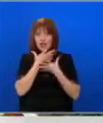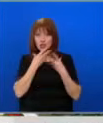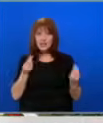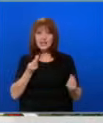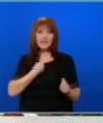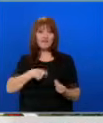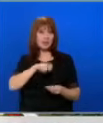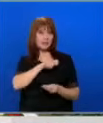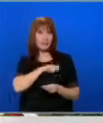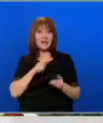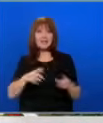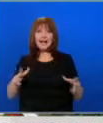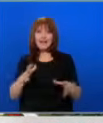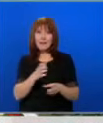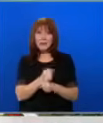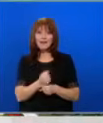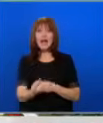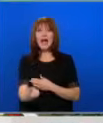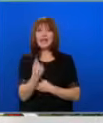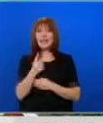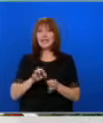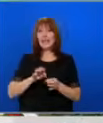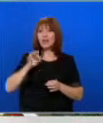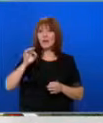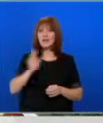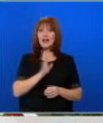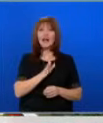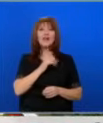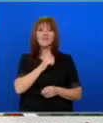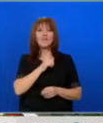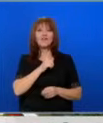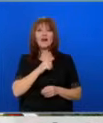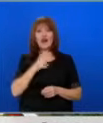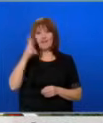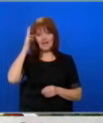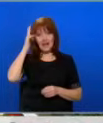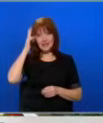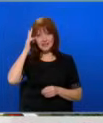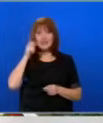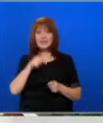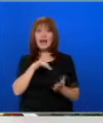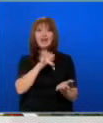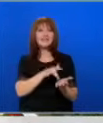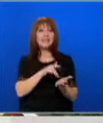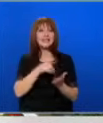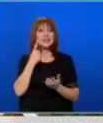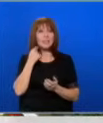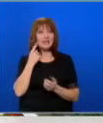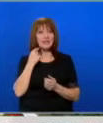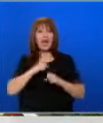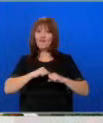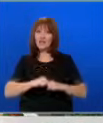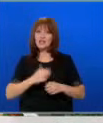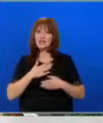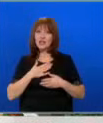а сега е открит на близо 1000 км на север в съседна Франция. В момента се намира в център за младежи и властите имат